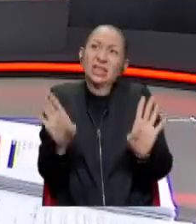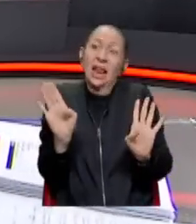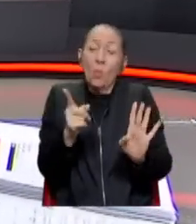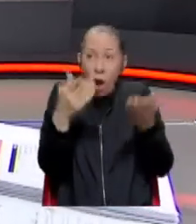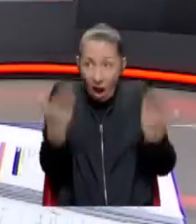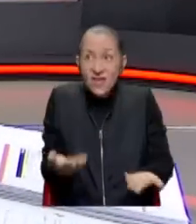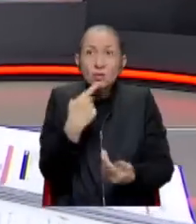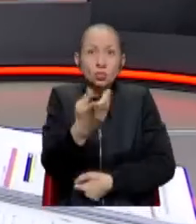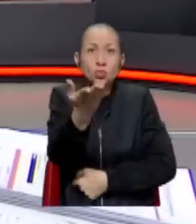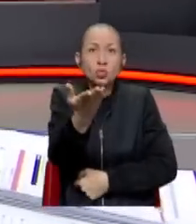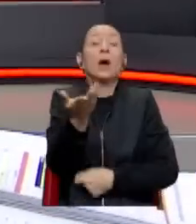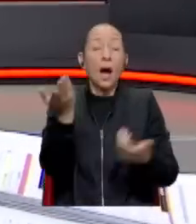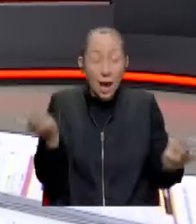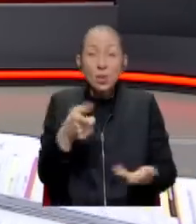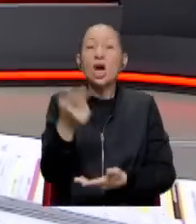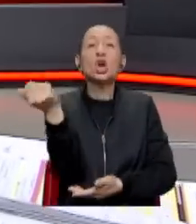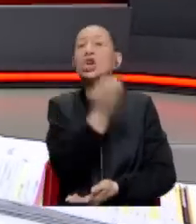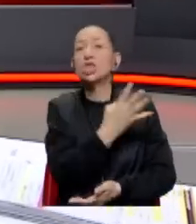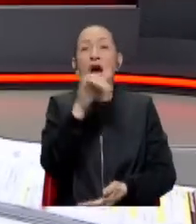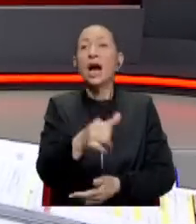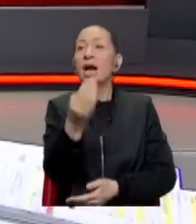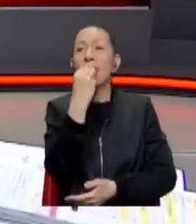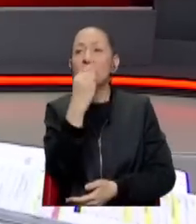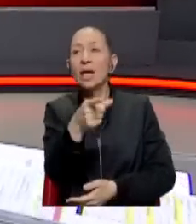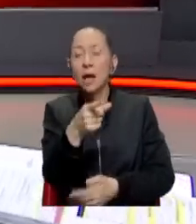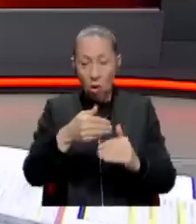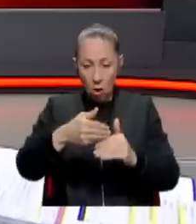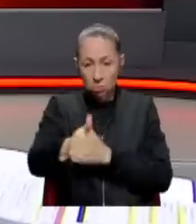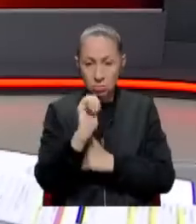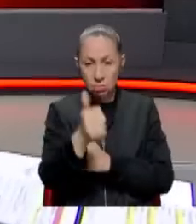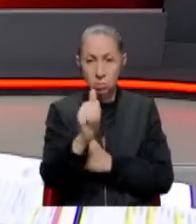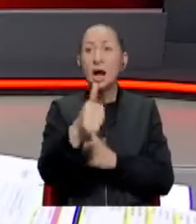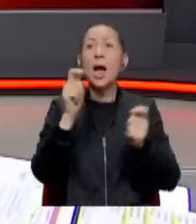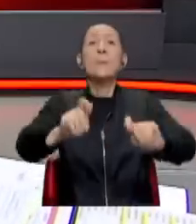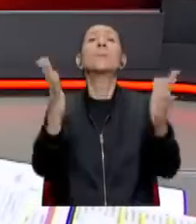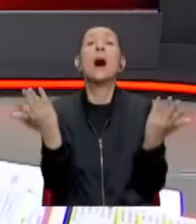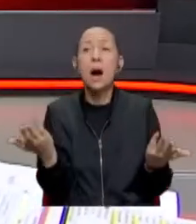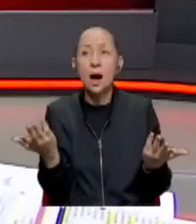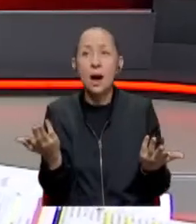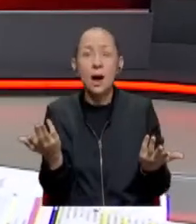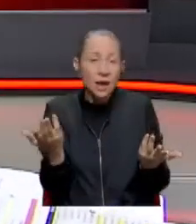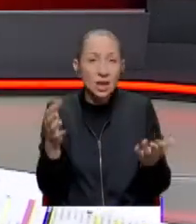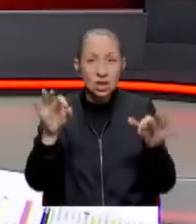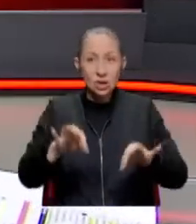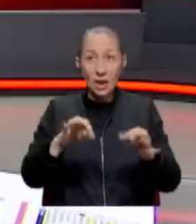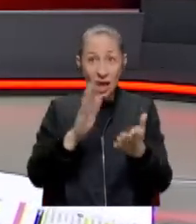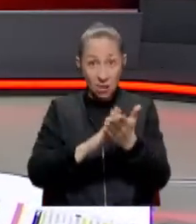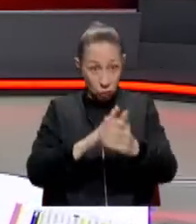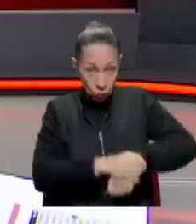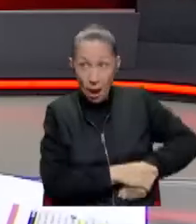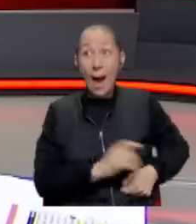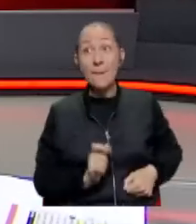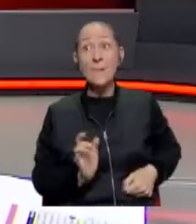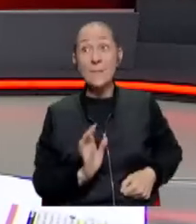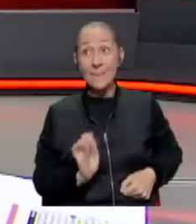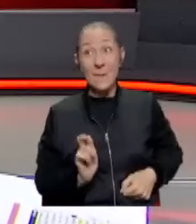edip itiraf ediyorsunuz burada kaç kişinin Hakkı yendi Önümüzdeki günlerdekileri yapmayın bari o zaman şimdi elinizi tutan mı